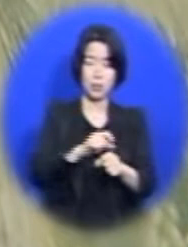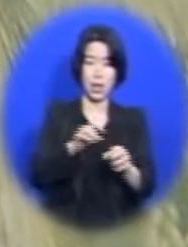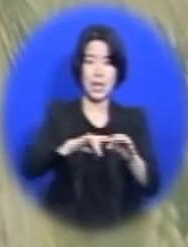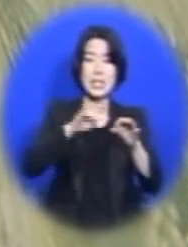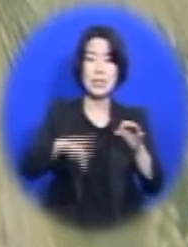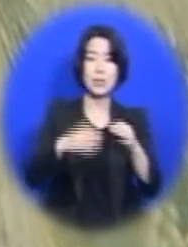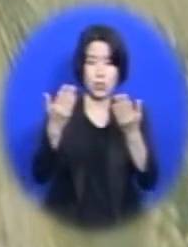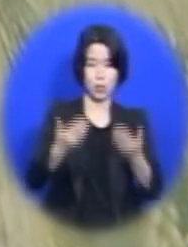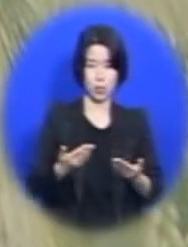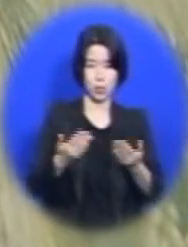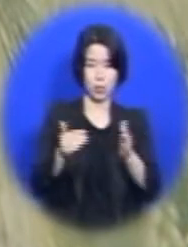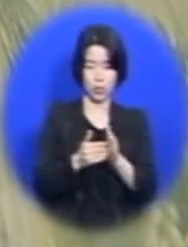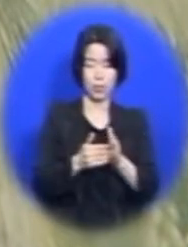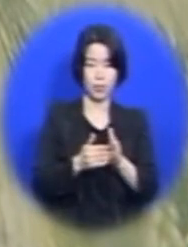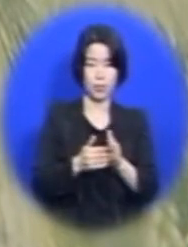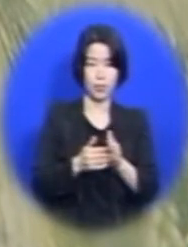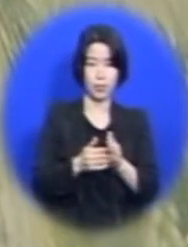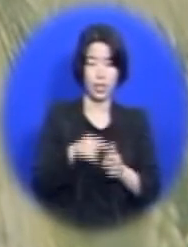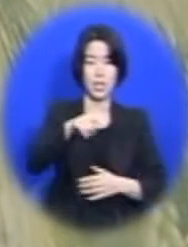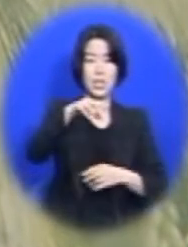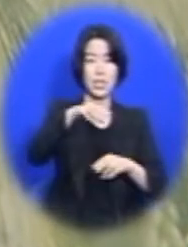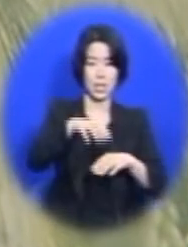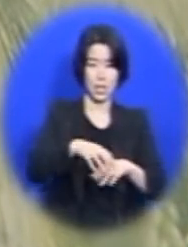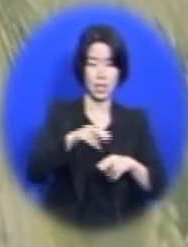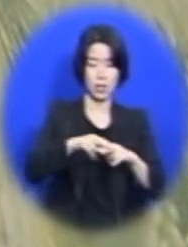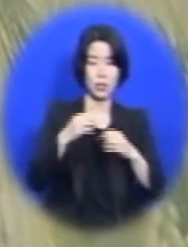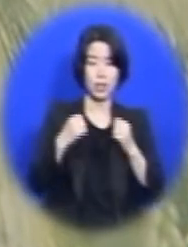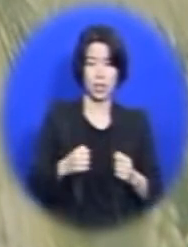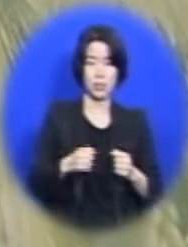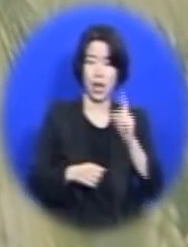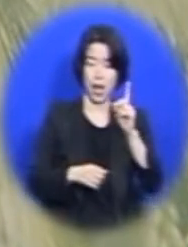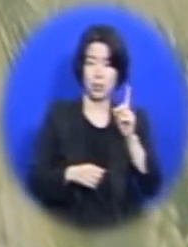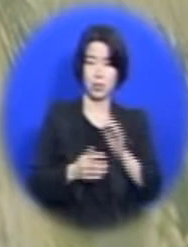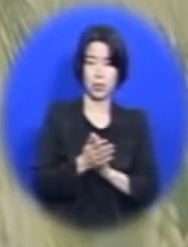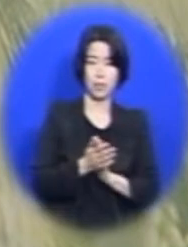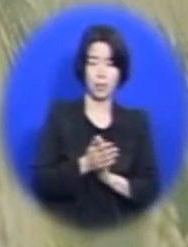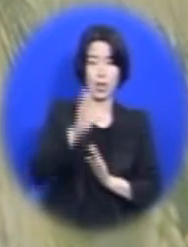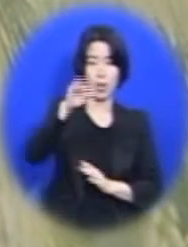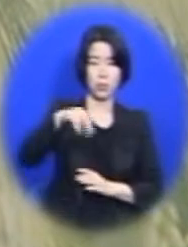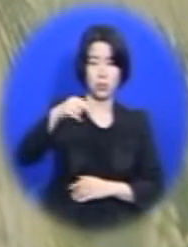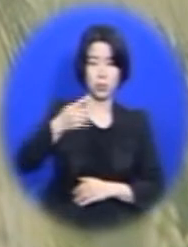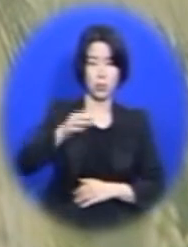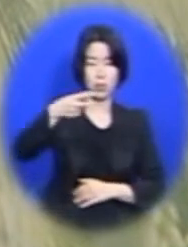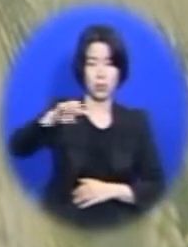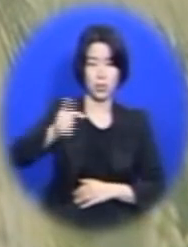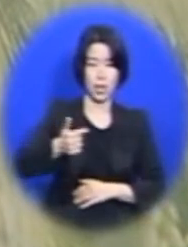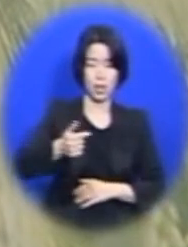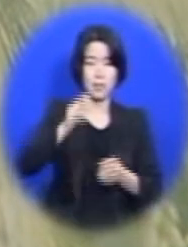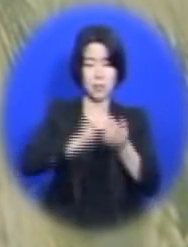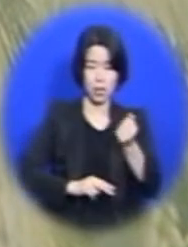십일조를 하셨습니다. 이 자리에도 계십니다. 한 분은 부동산이 매각이 되었다고, 한